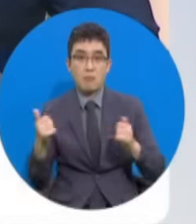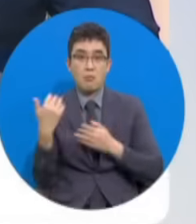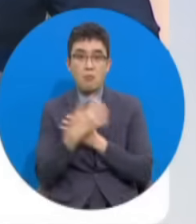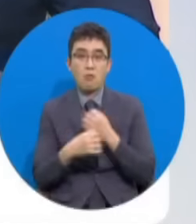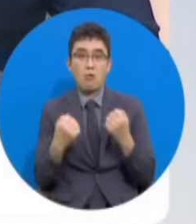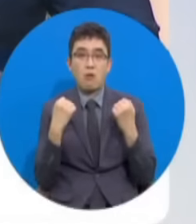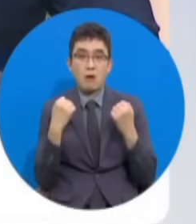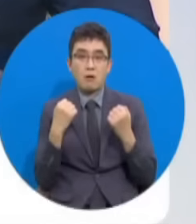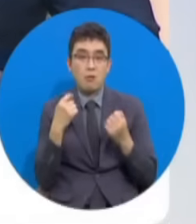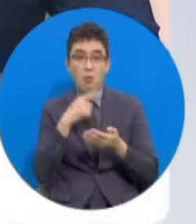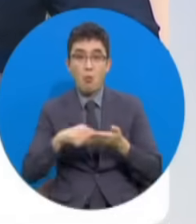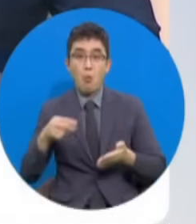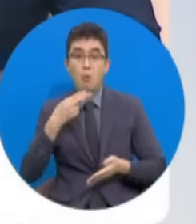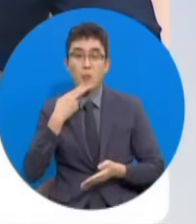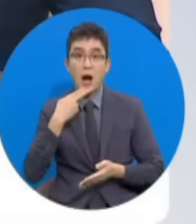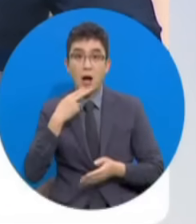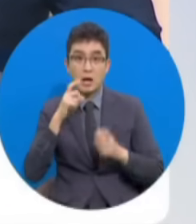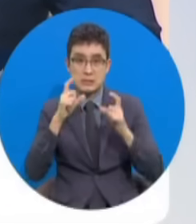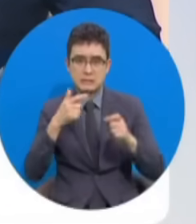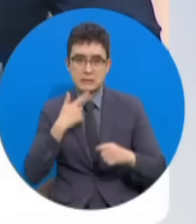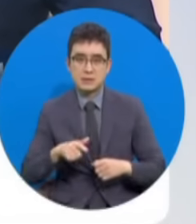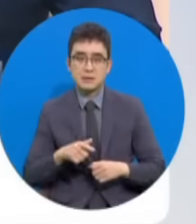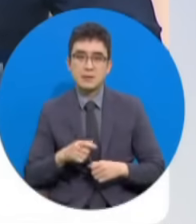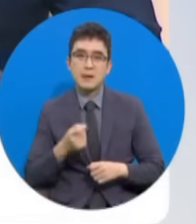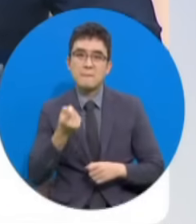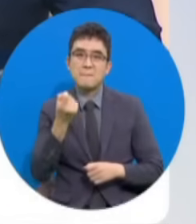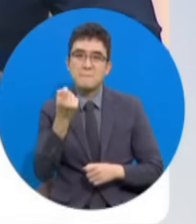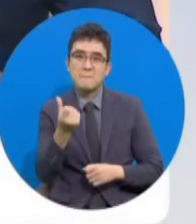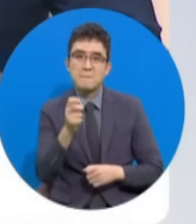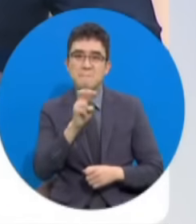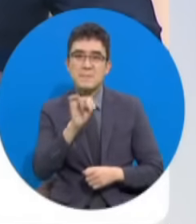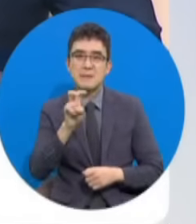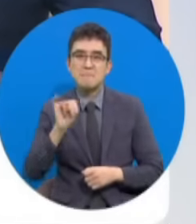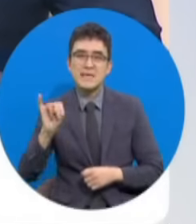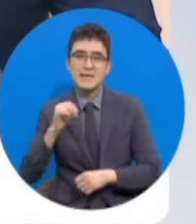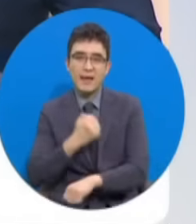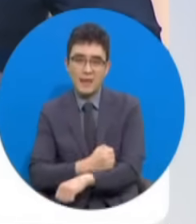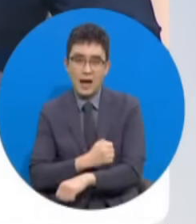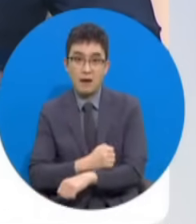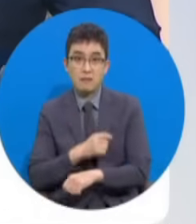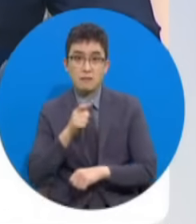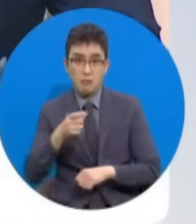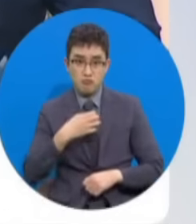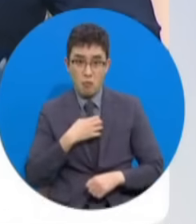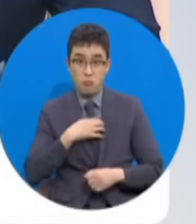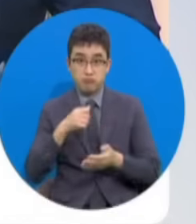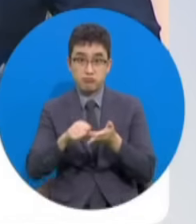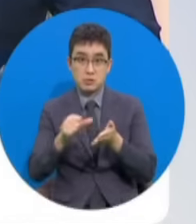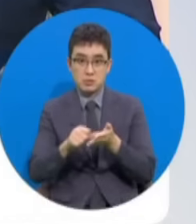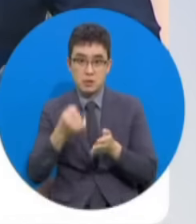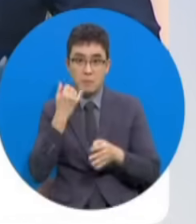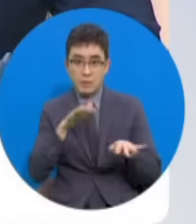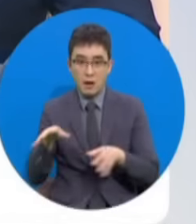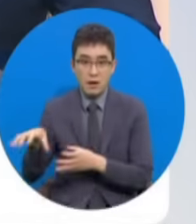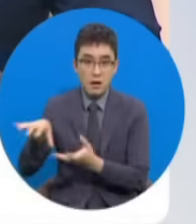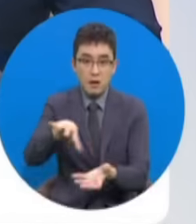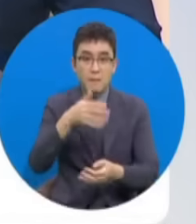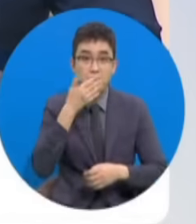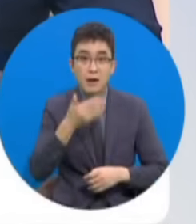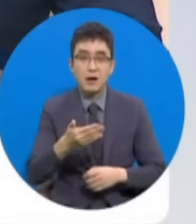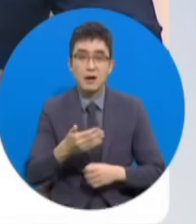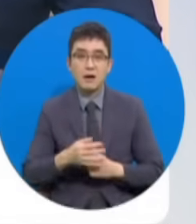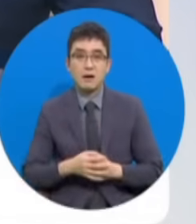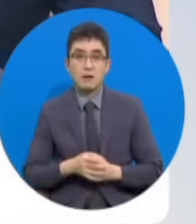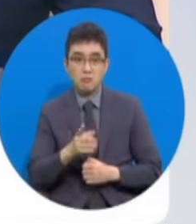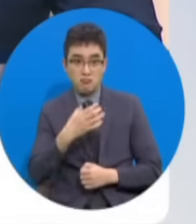않고 미미하다라고 미쳤거든요. 그러면 조금이라도 인체 영향을 줄 수 있는 위험물질들이 바다에 방류될 수 있다는 것이기 때문에